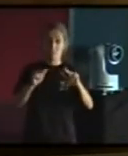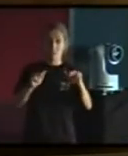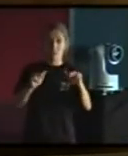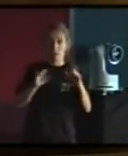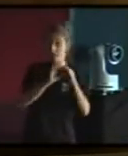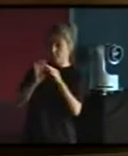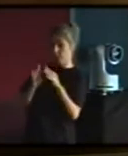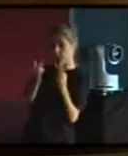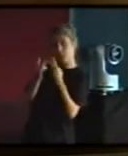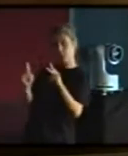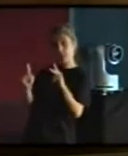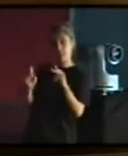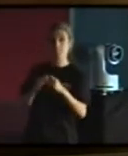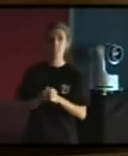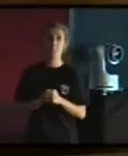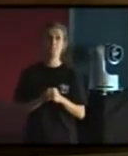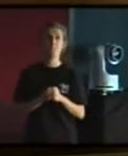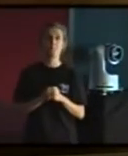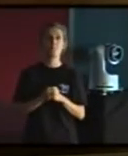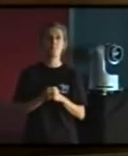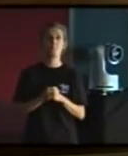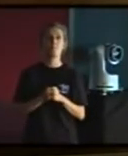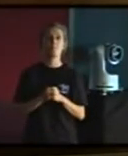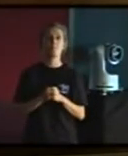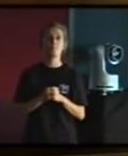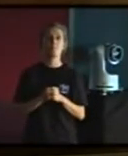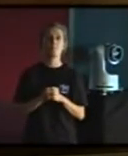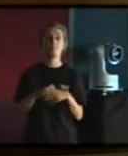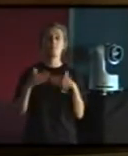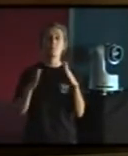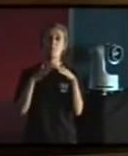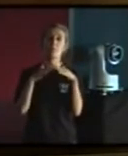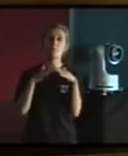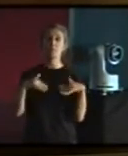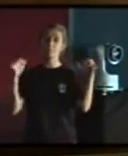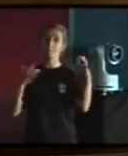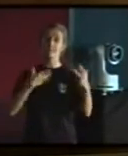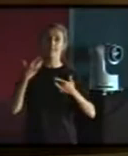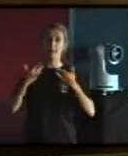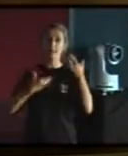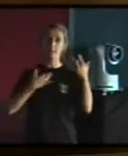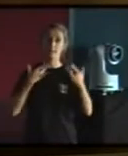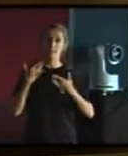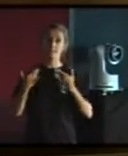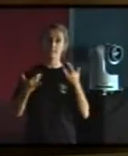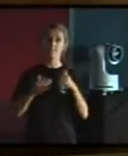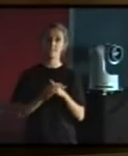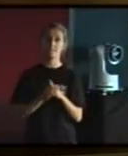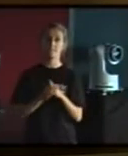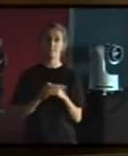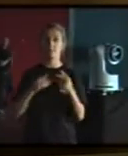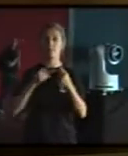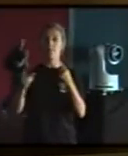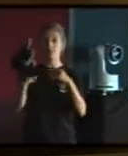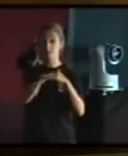ville. Et on arrive, il y a l'amphithéâtre qui donne sur cette esplanade,